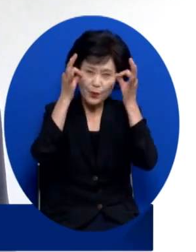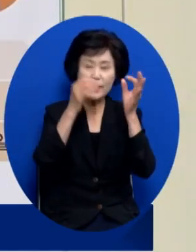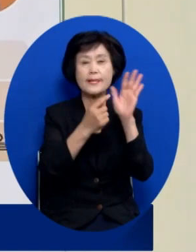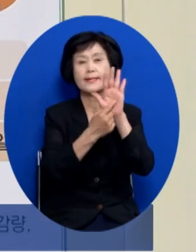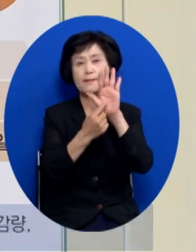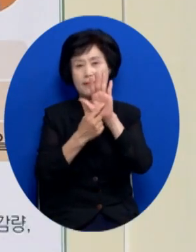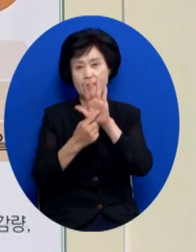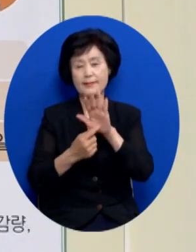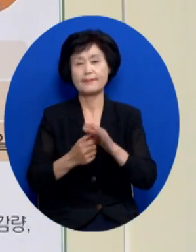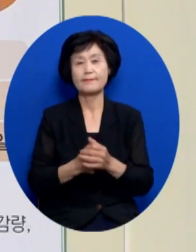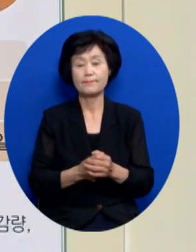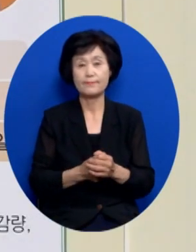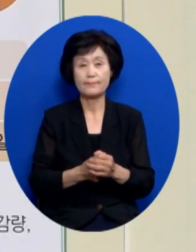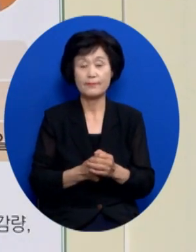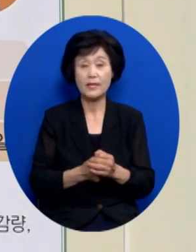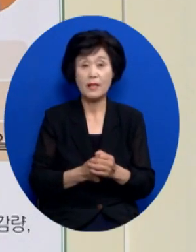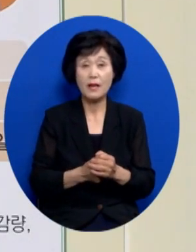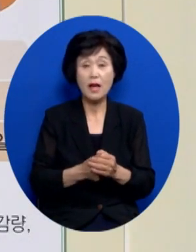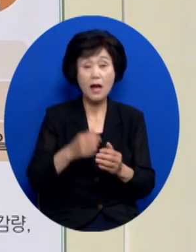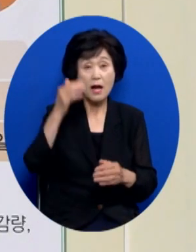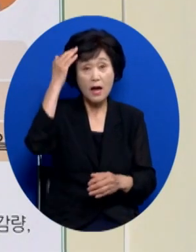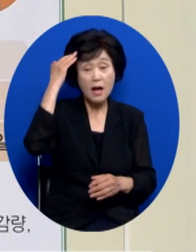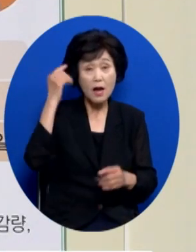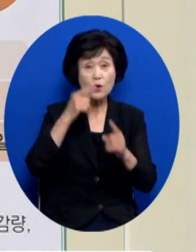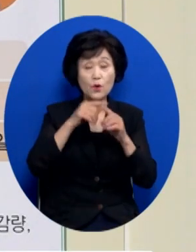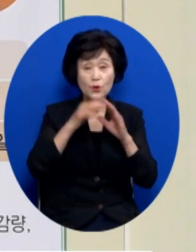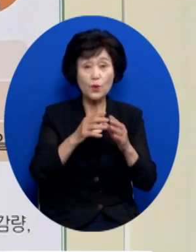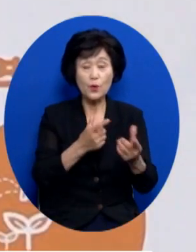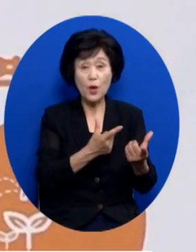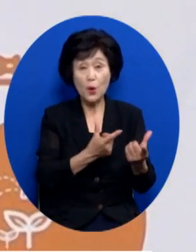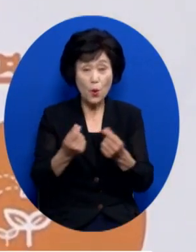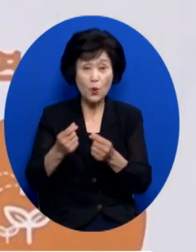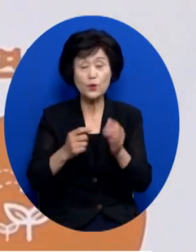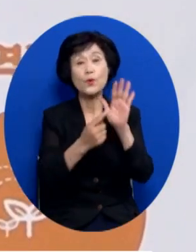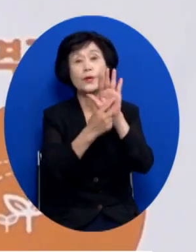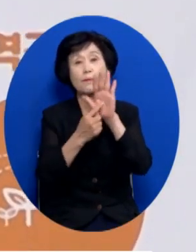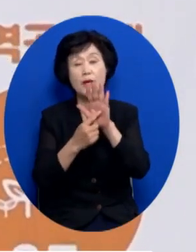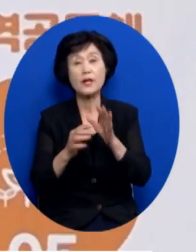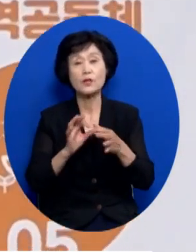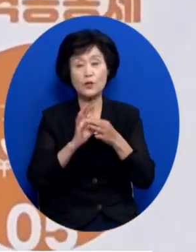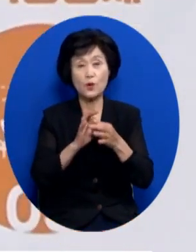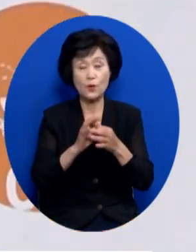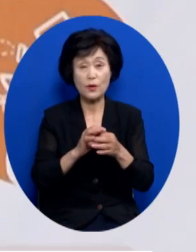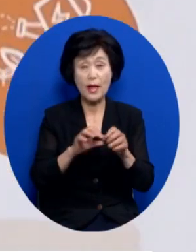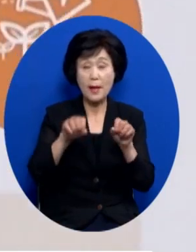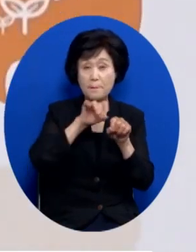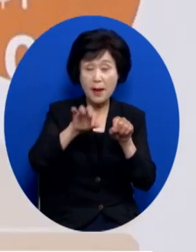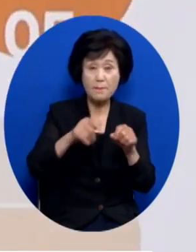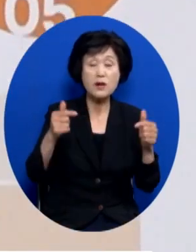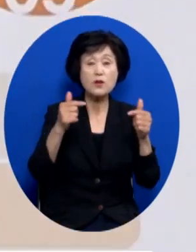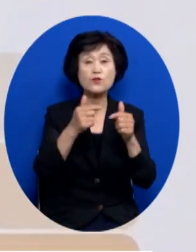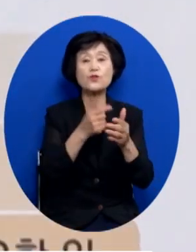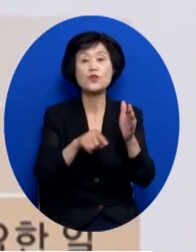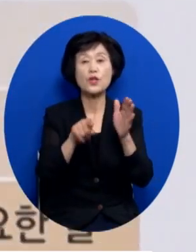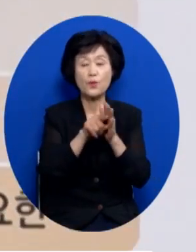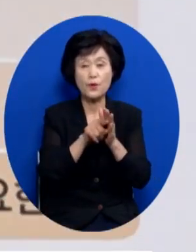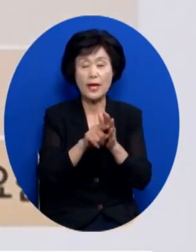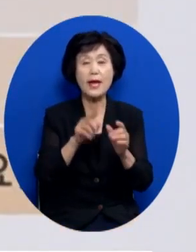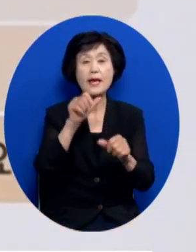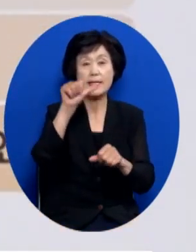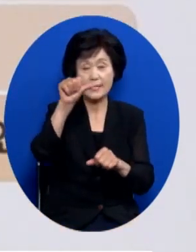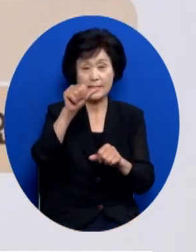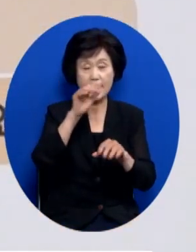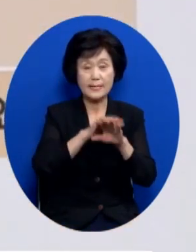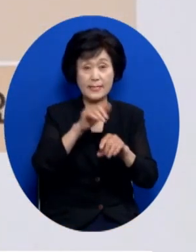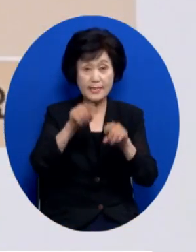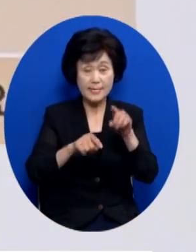캠페인입니다. 한교총은 한국교회 공동 캠페인으로 탄소 중립을 위한 분야별 5가지 실천